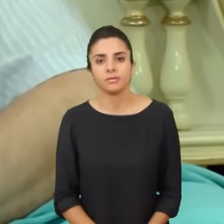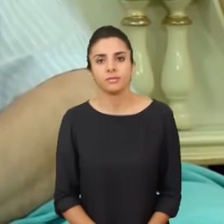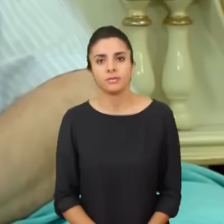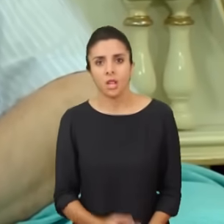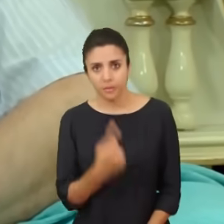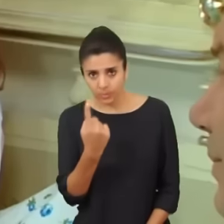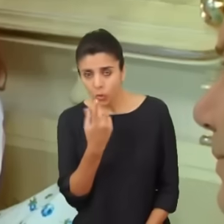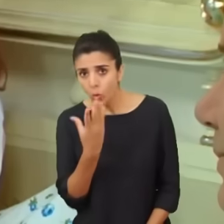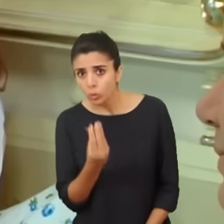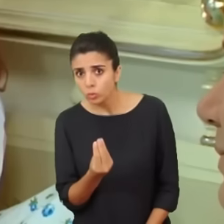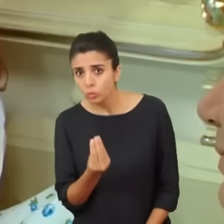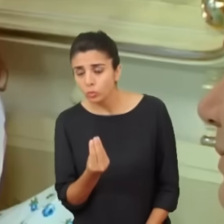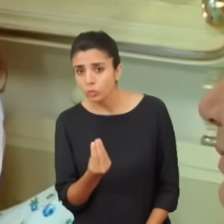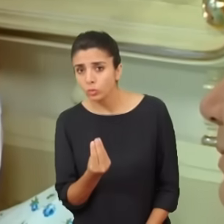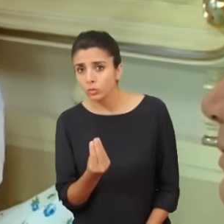Gülden bir şey mi oldu?